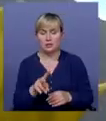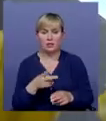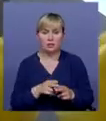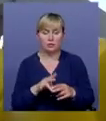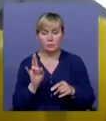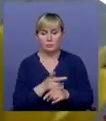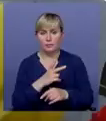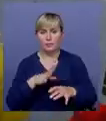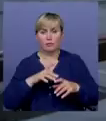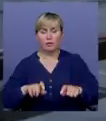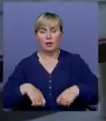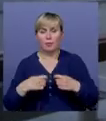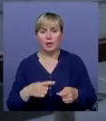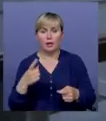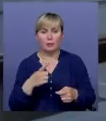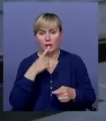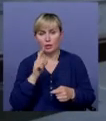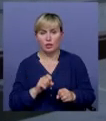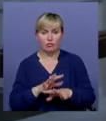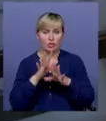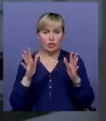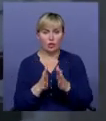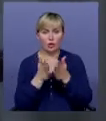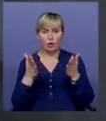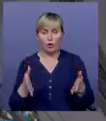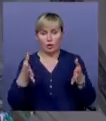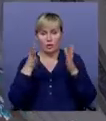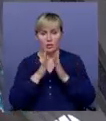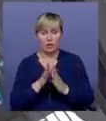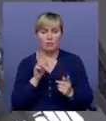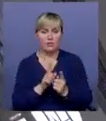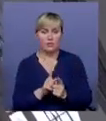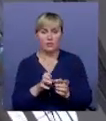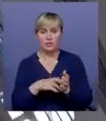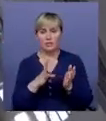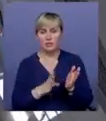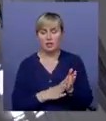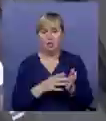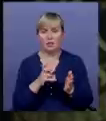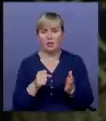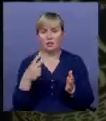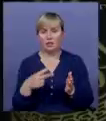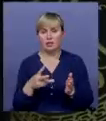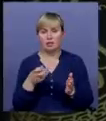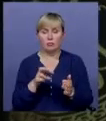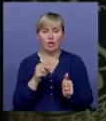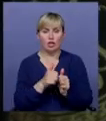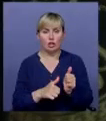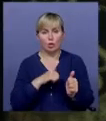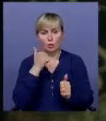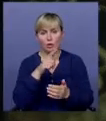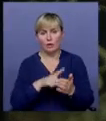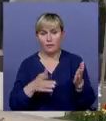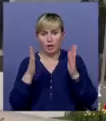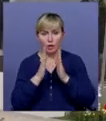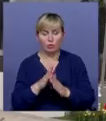хадисам, были переданы первые строки священного Корана. Исламский мир встретит ее с 19 на 20 мая. Ежегодно верующие